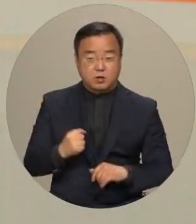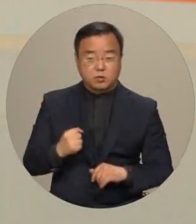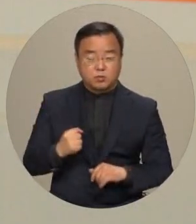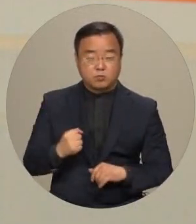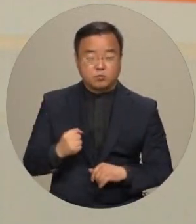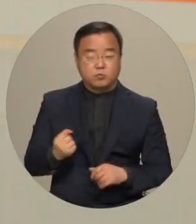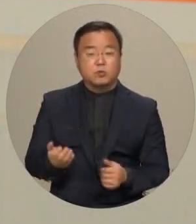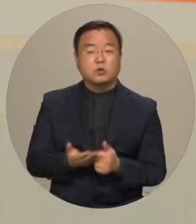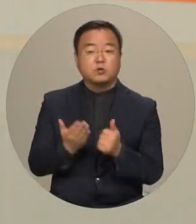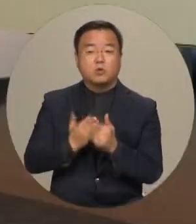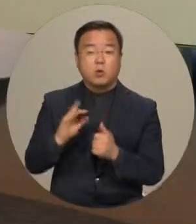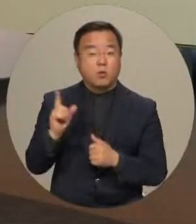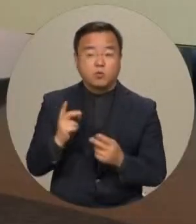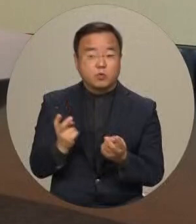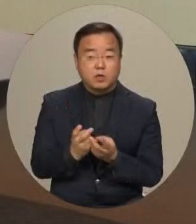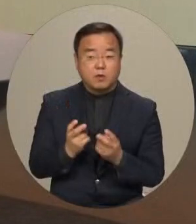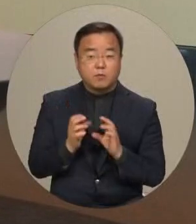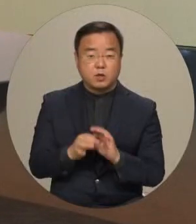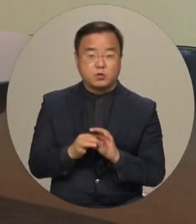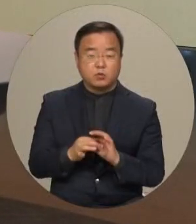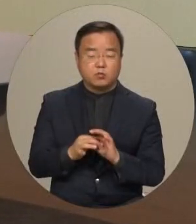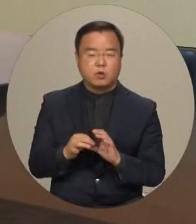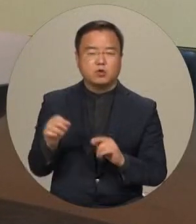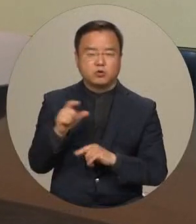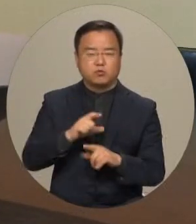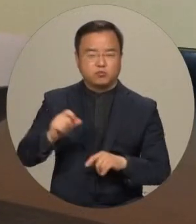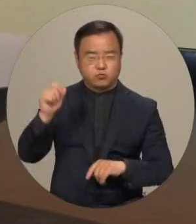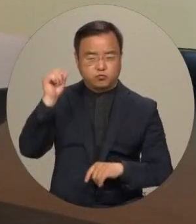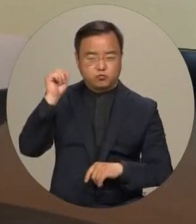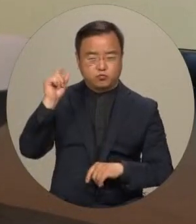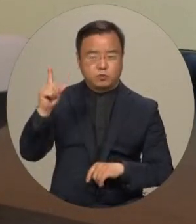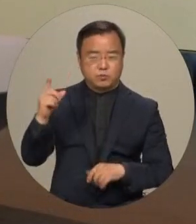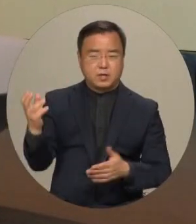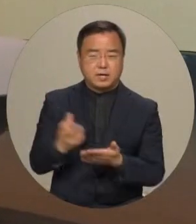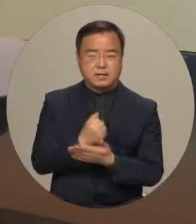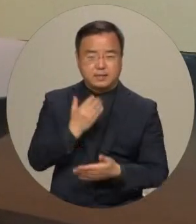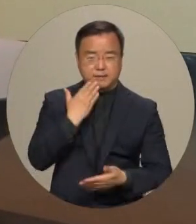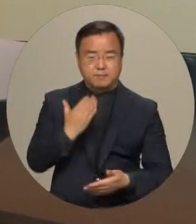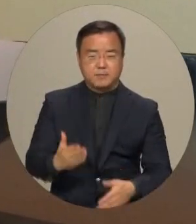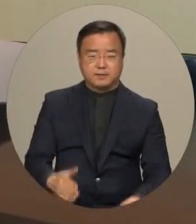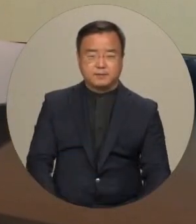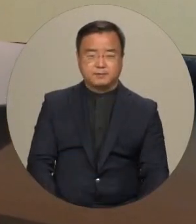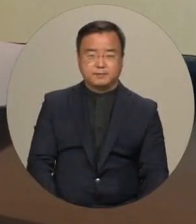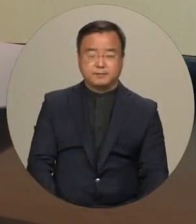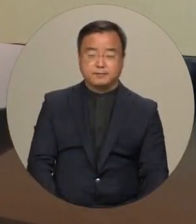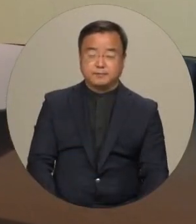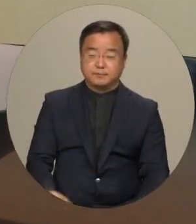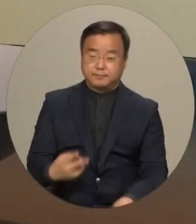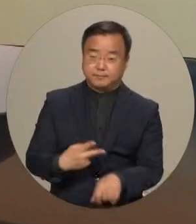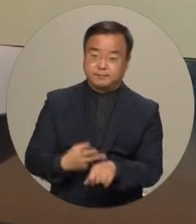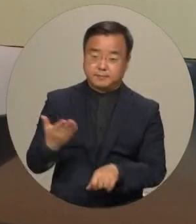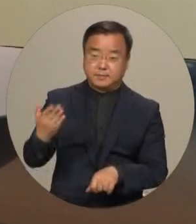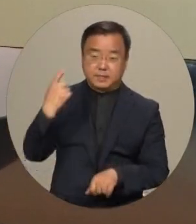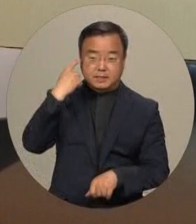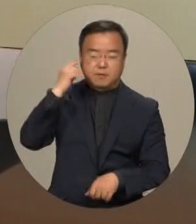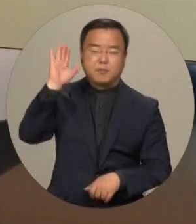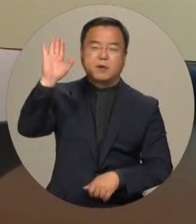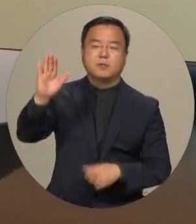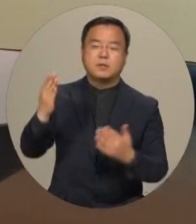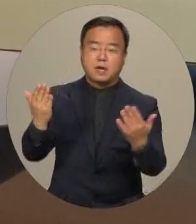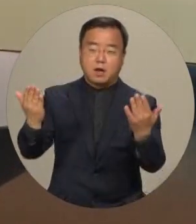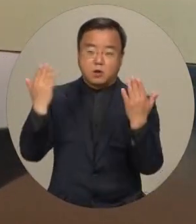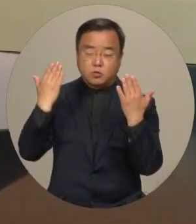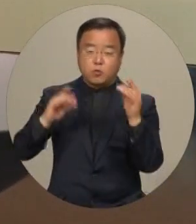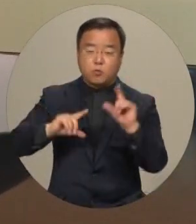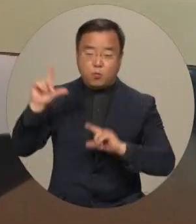키워나가느냐에 따라서 유능한 또한 키워질 수 있다고 저는 확신해요네 그렇군요 그 다음에 선생님께서 생각하시는 미래학교